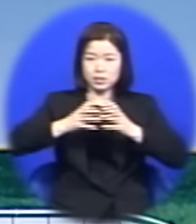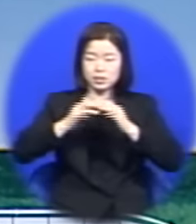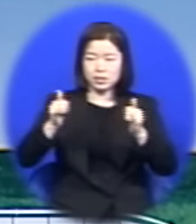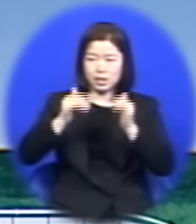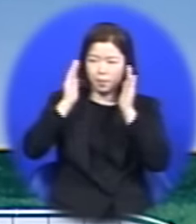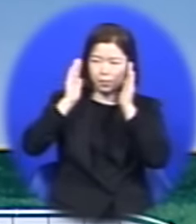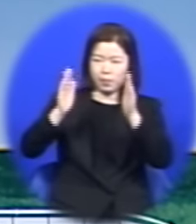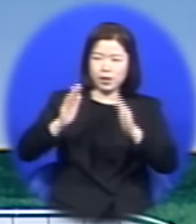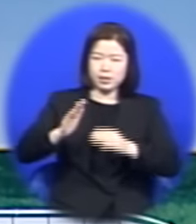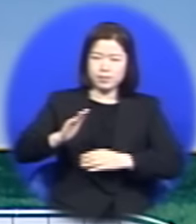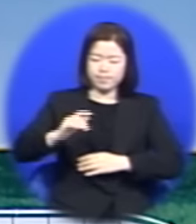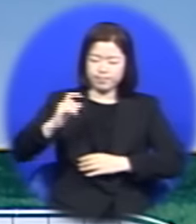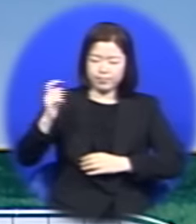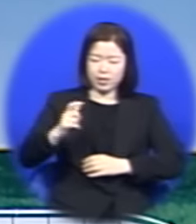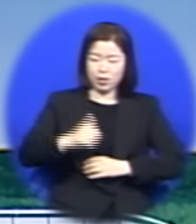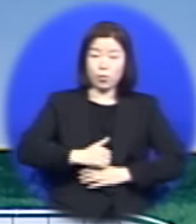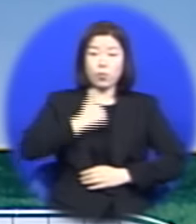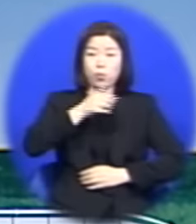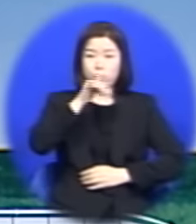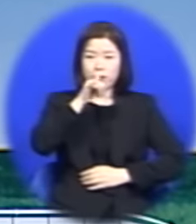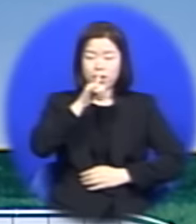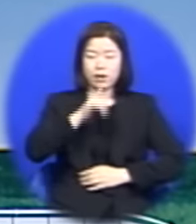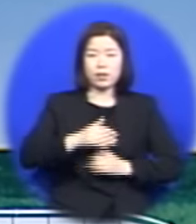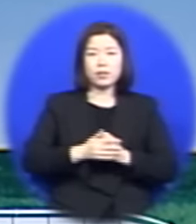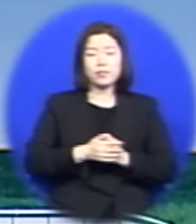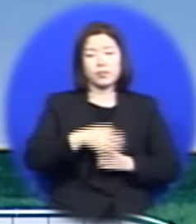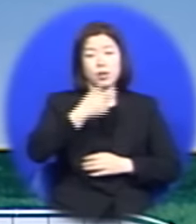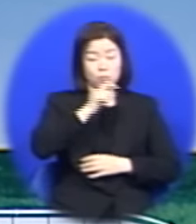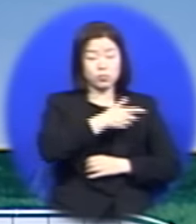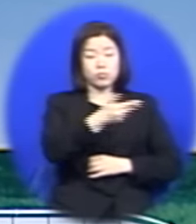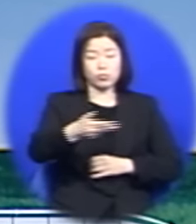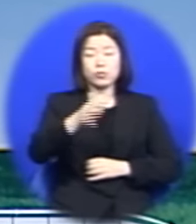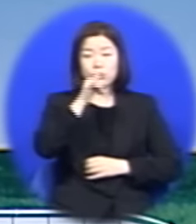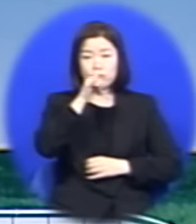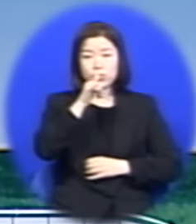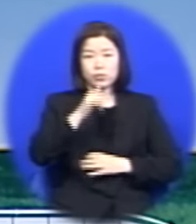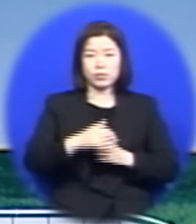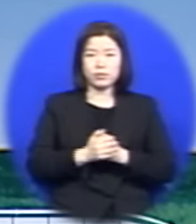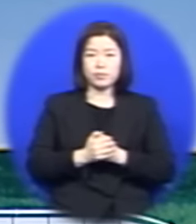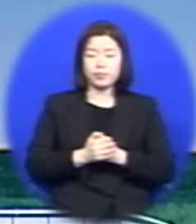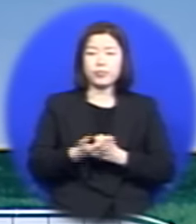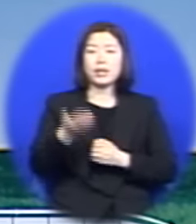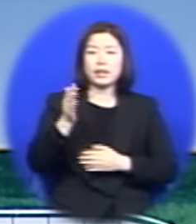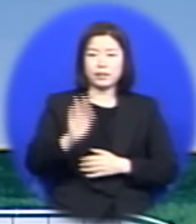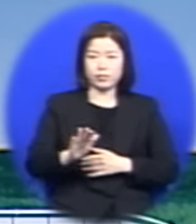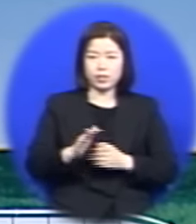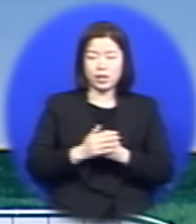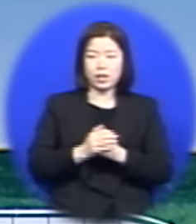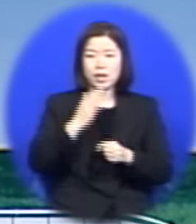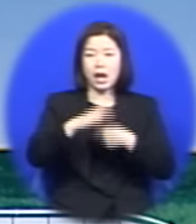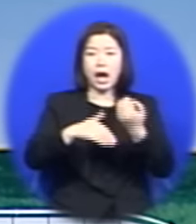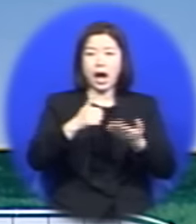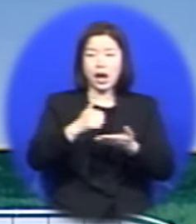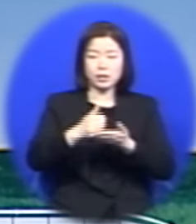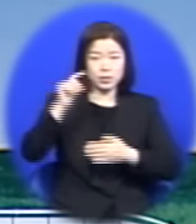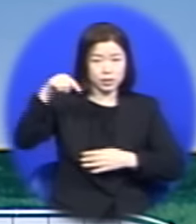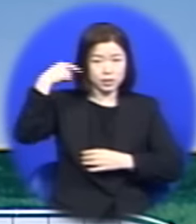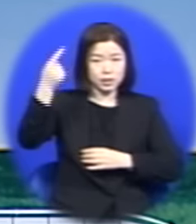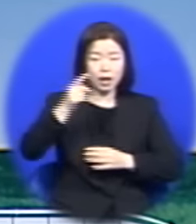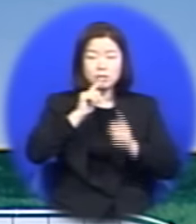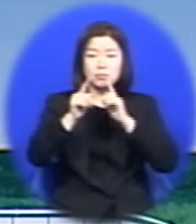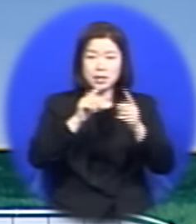향하여 단단히 화가 났습니다. 물은 나왔습니다. 그런데 하나님의 그 다음